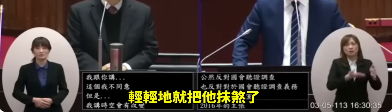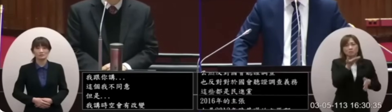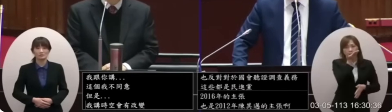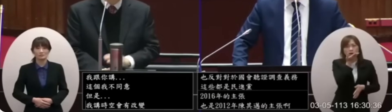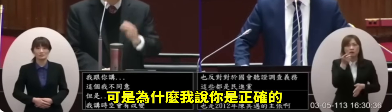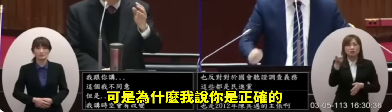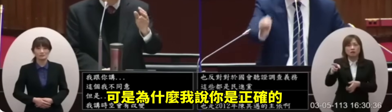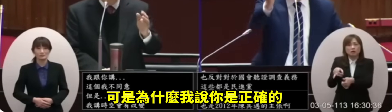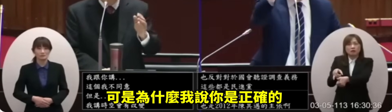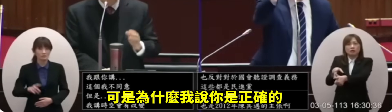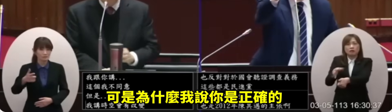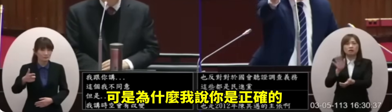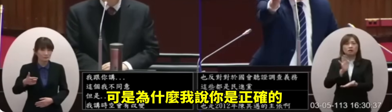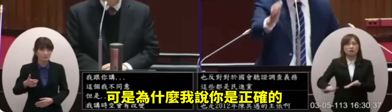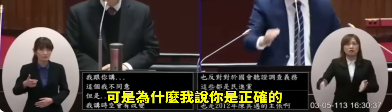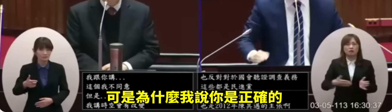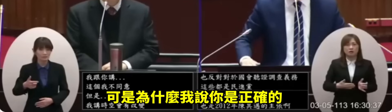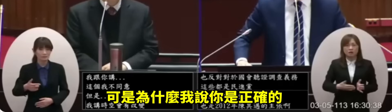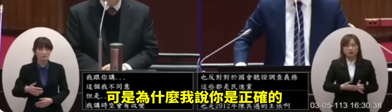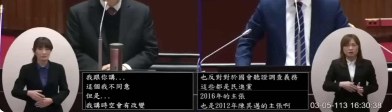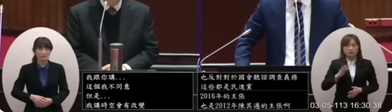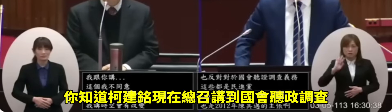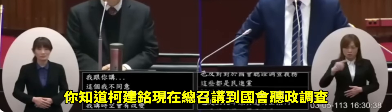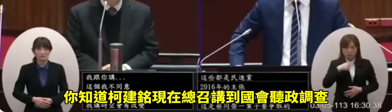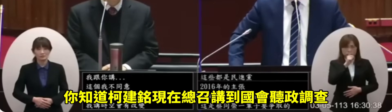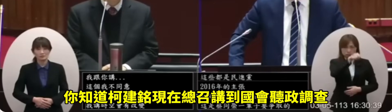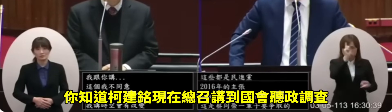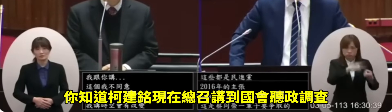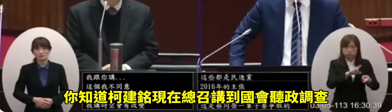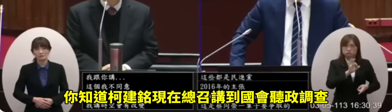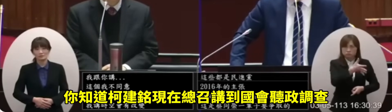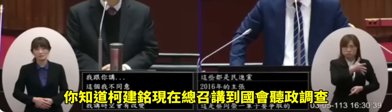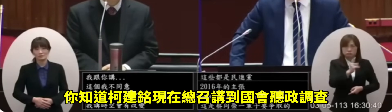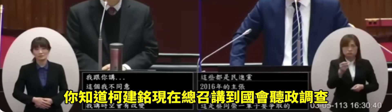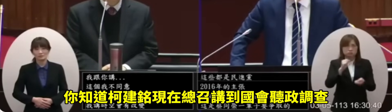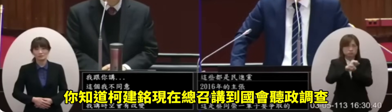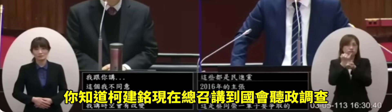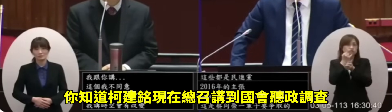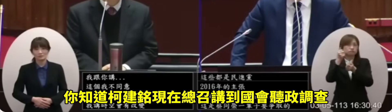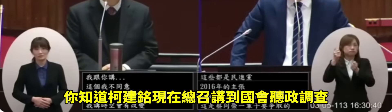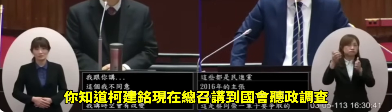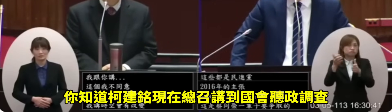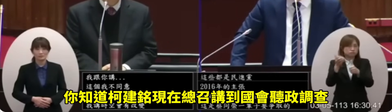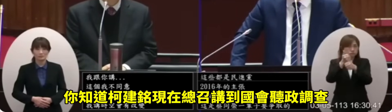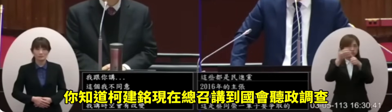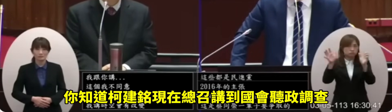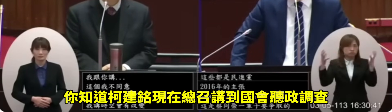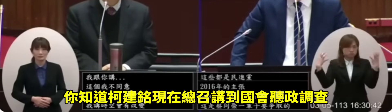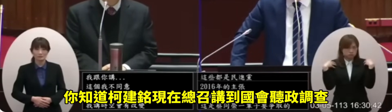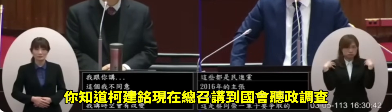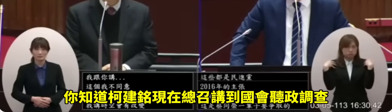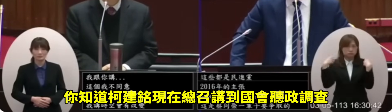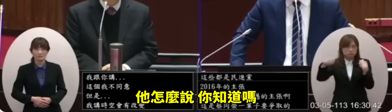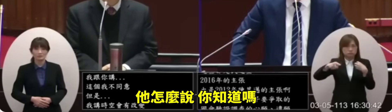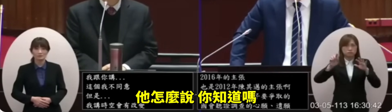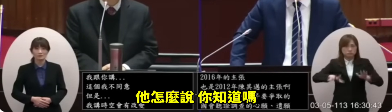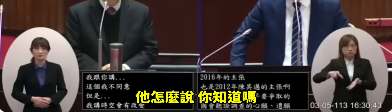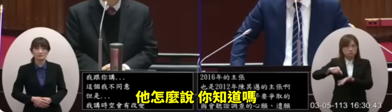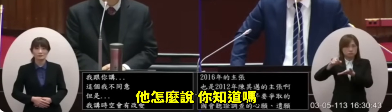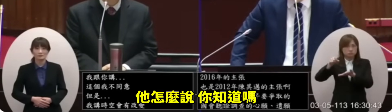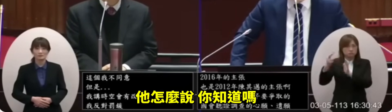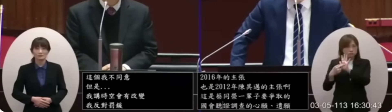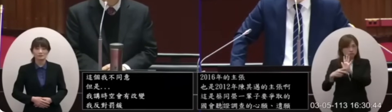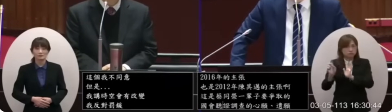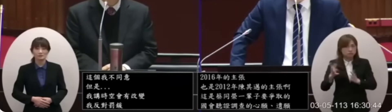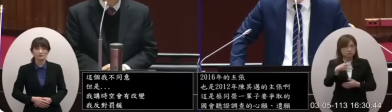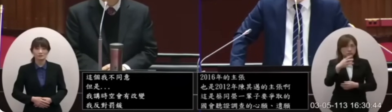煞了。可是为什么我说你是正确的？你知道柯建铭现在总召讲到国会听证调查，他怎么说？你知